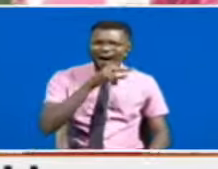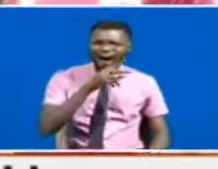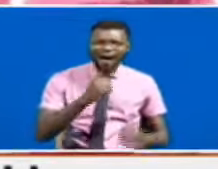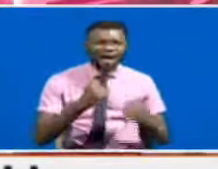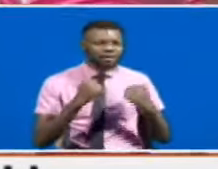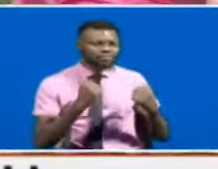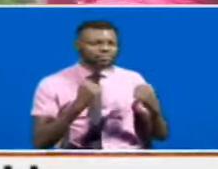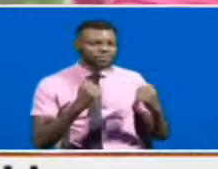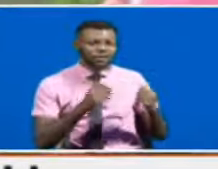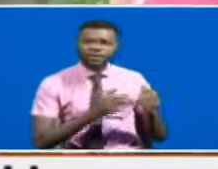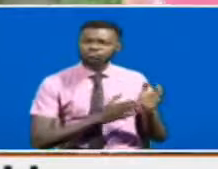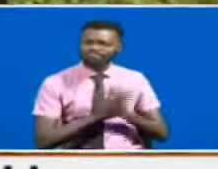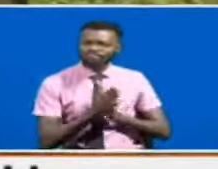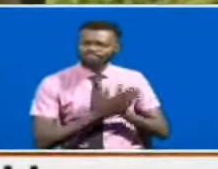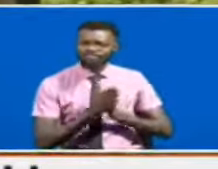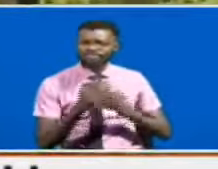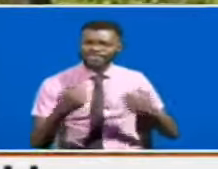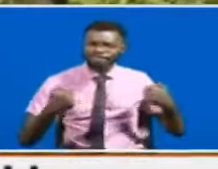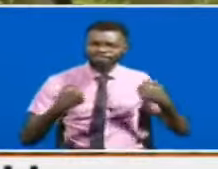cha kumenyana na dume mwenzake.